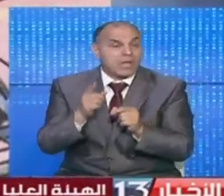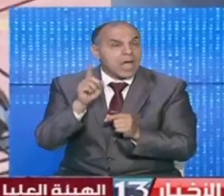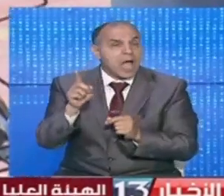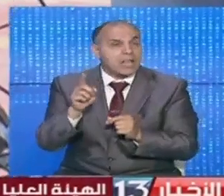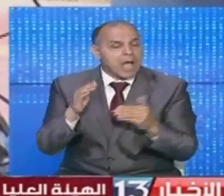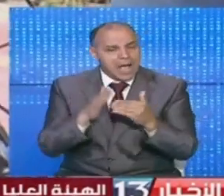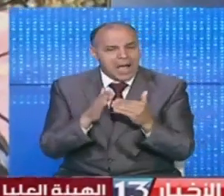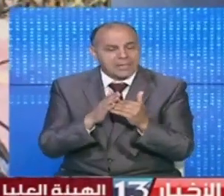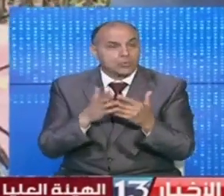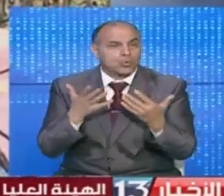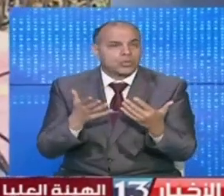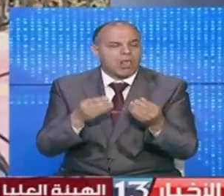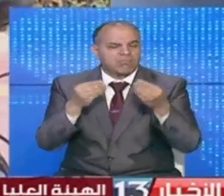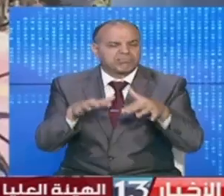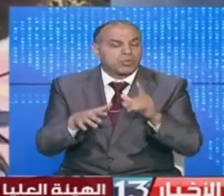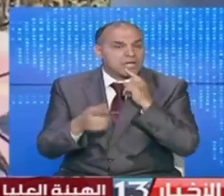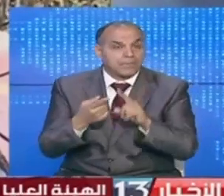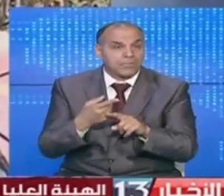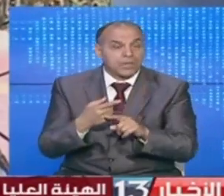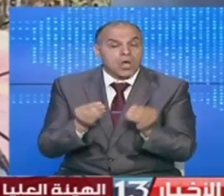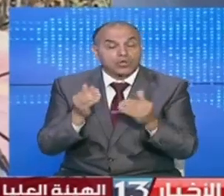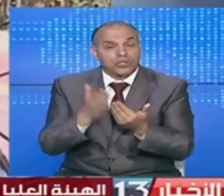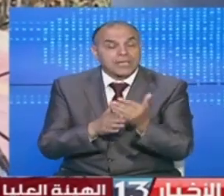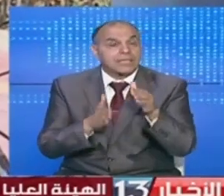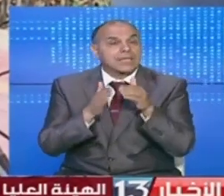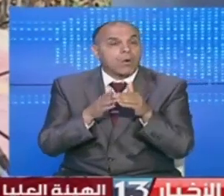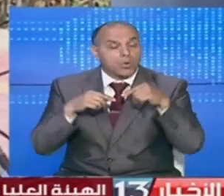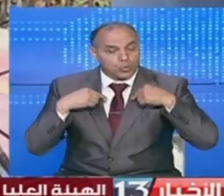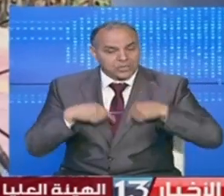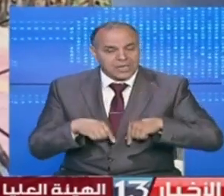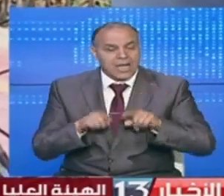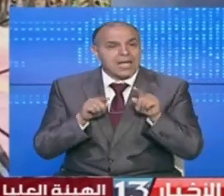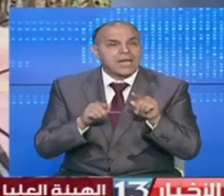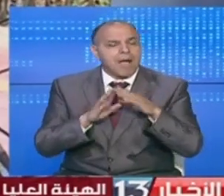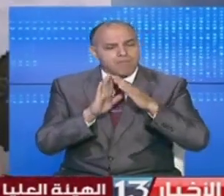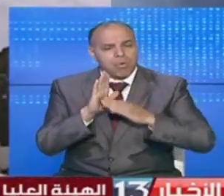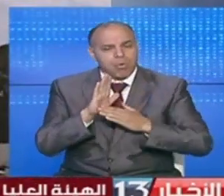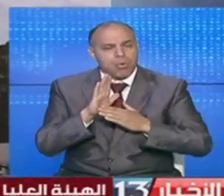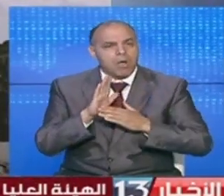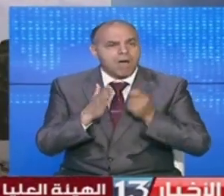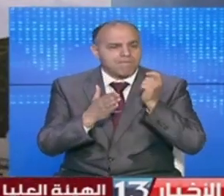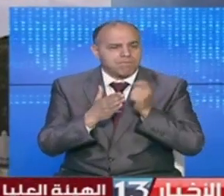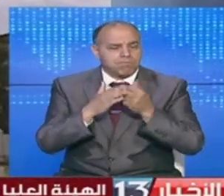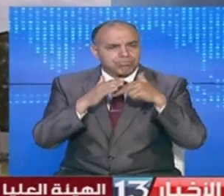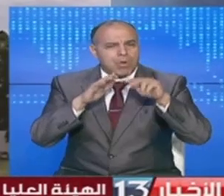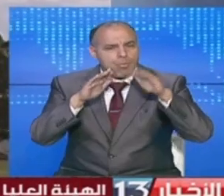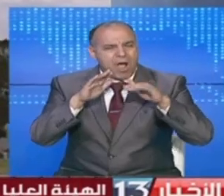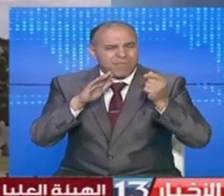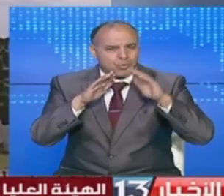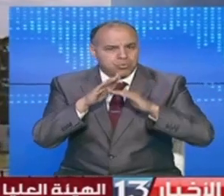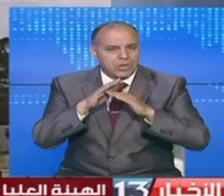ووضع حد للوضعيات الهشة. وجددت دعوة الحكومة إلى التخفيض في معاليم الإرسال